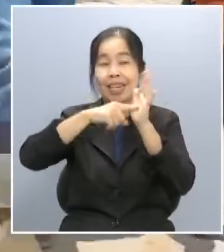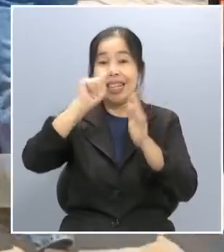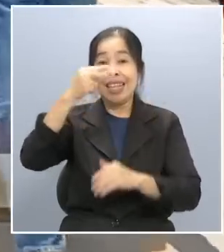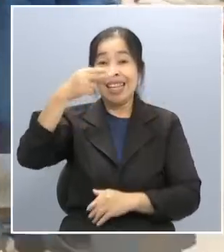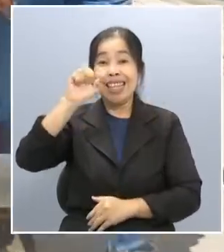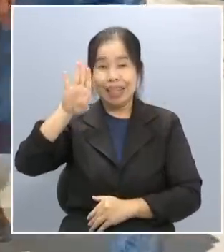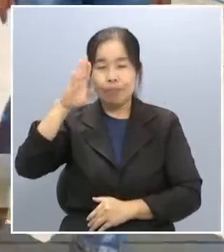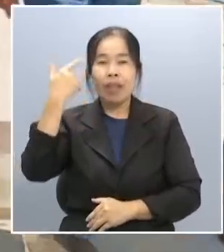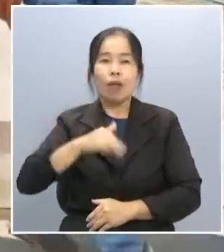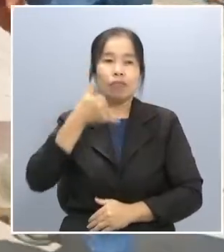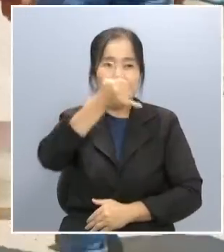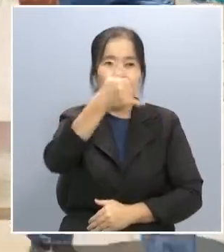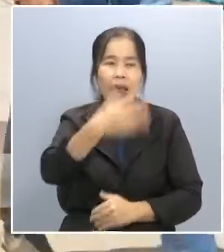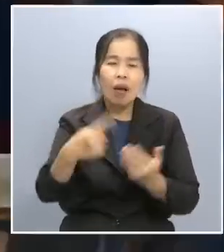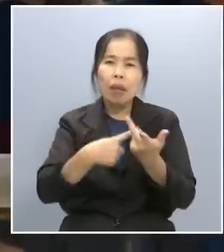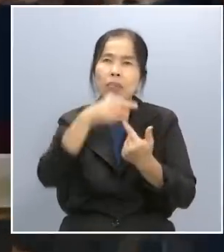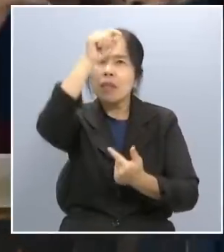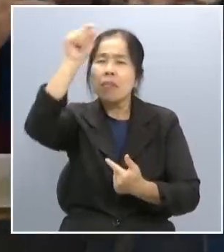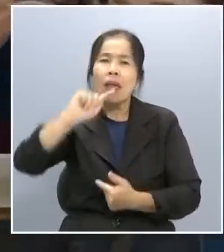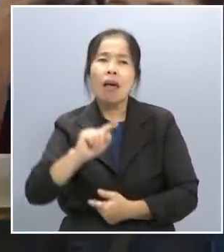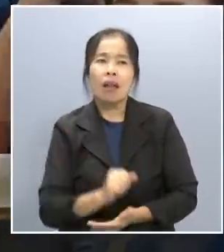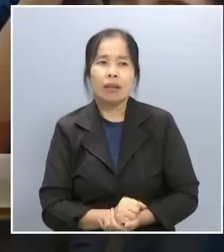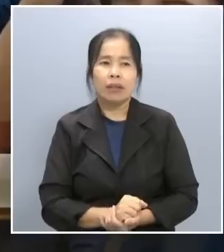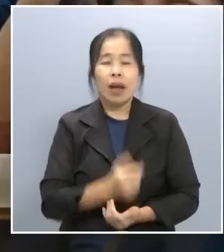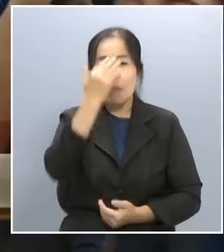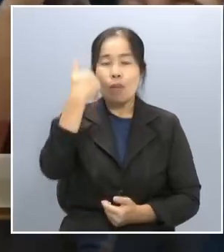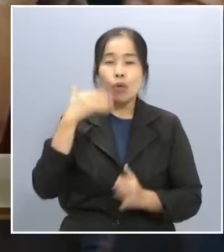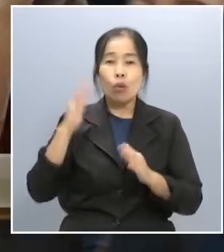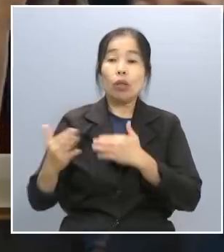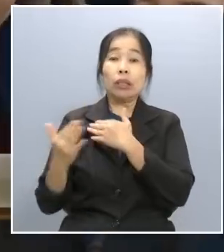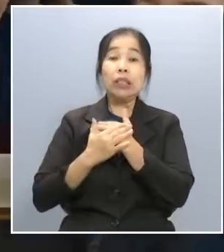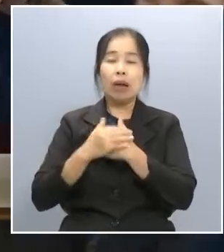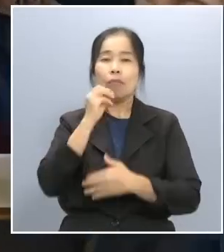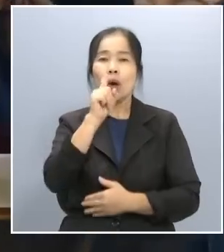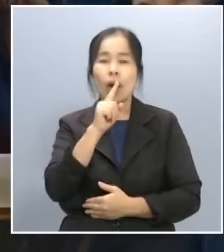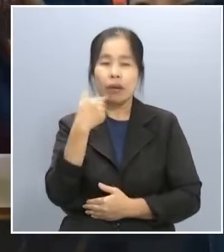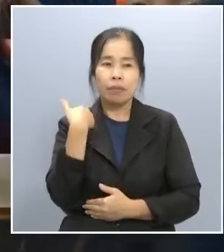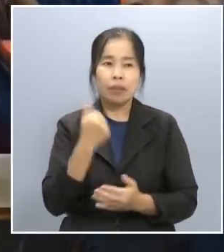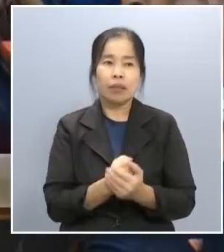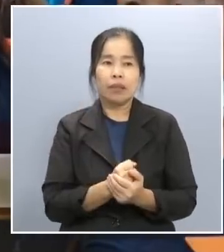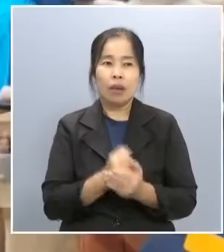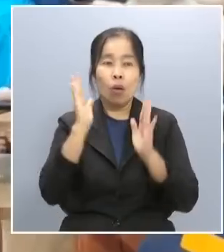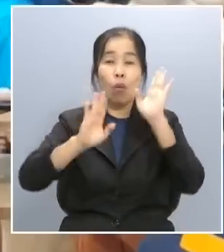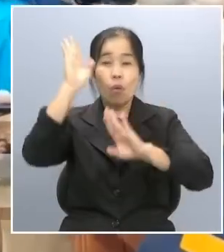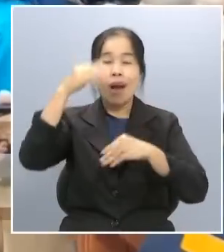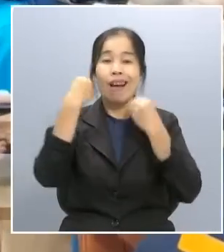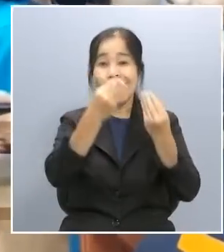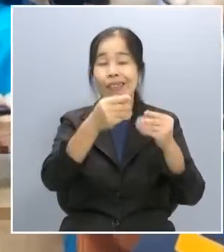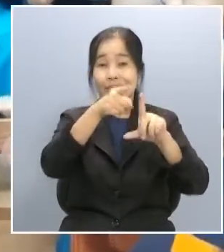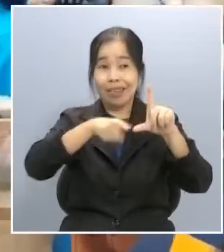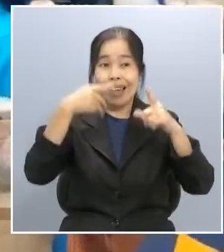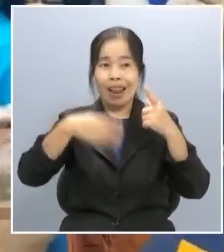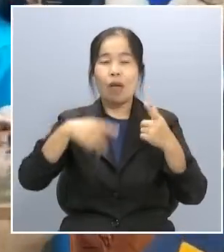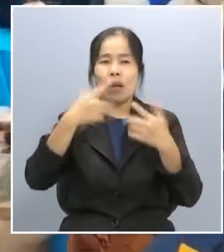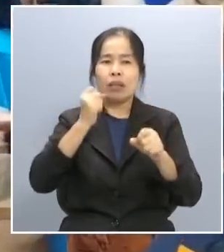ของอำเภอสัตหีบอ่ะค่ะเพราะว่ามันมีประเด็นคือมีคนทักมานะคะทั้งจากคนที่โหวตพระก้าวไกลและสื่อมวลชนว่า 1